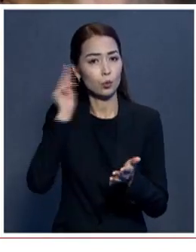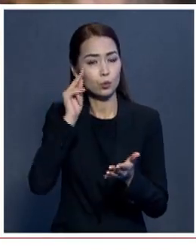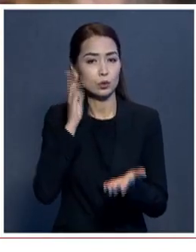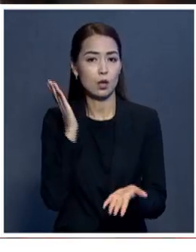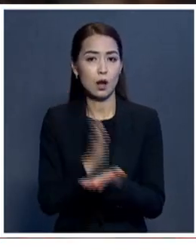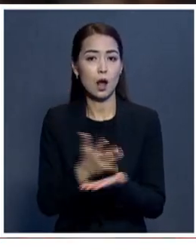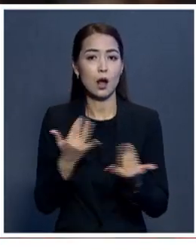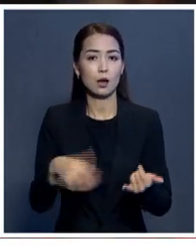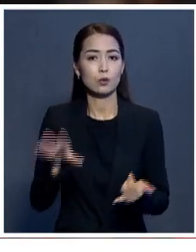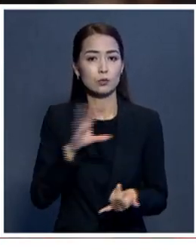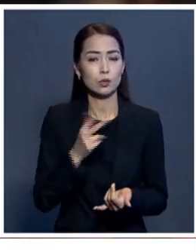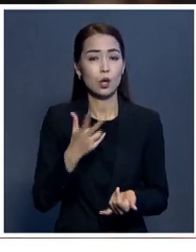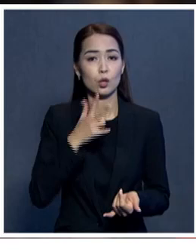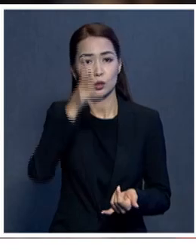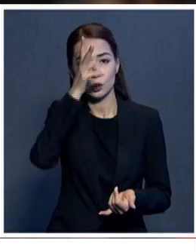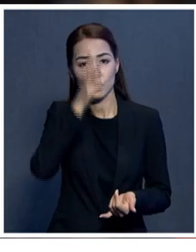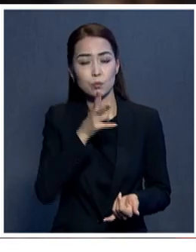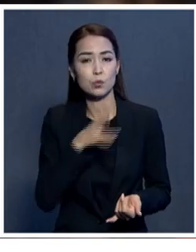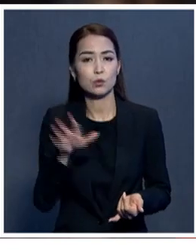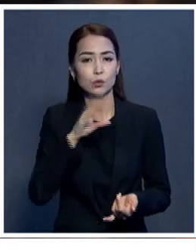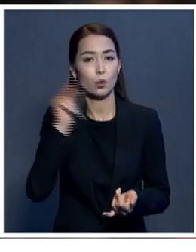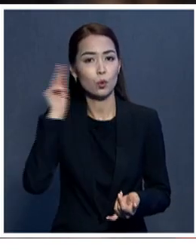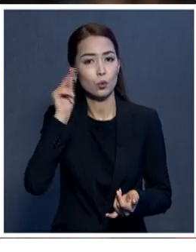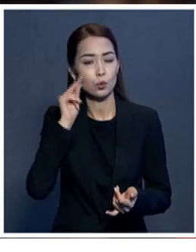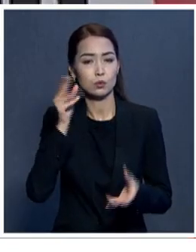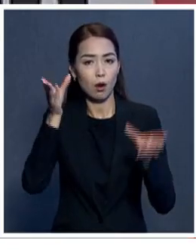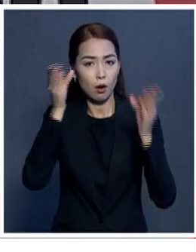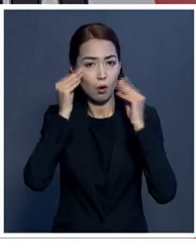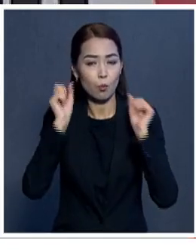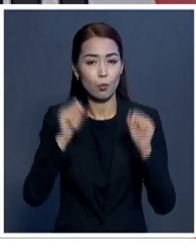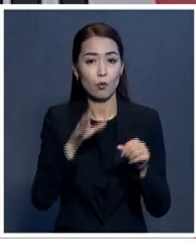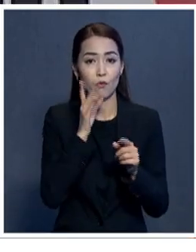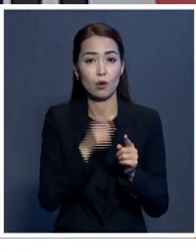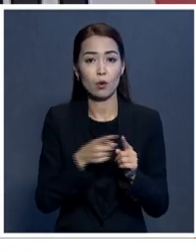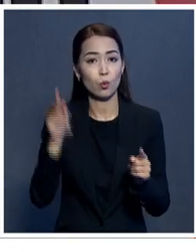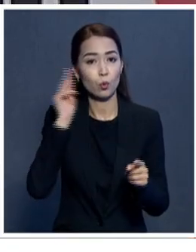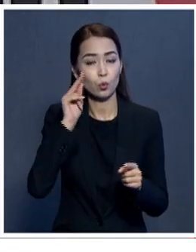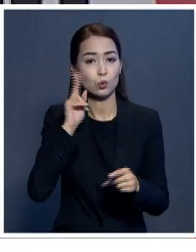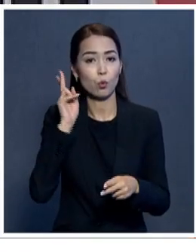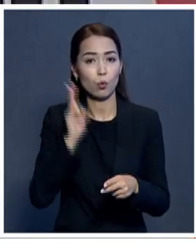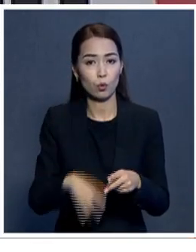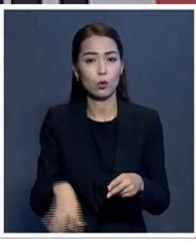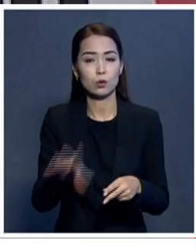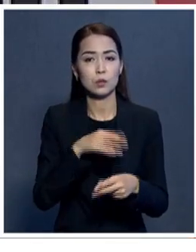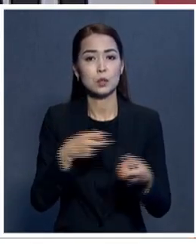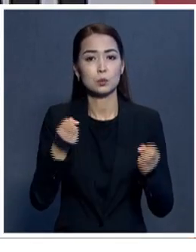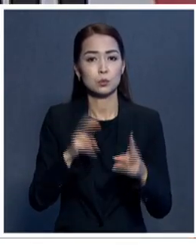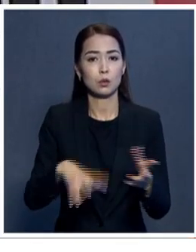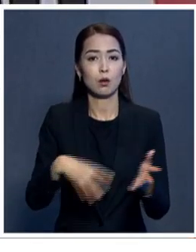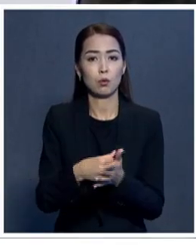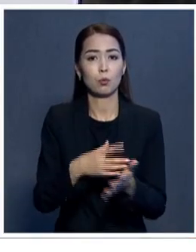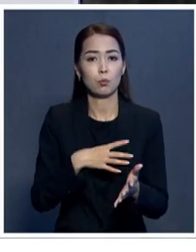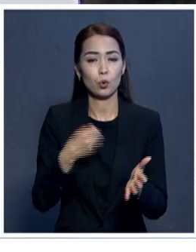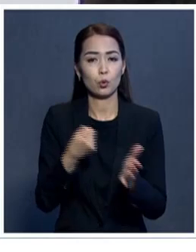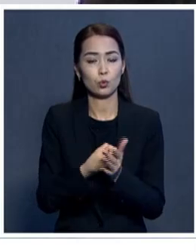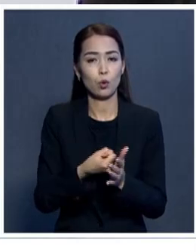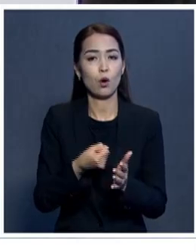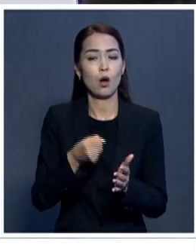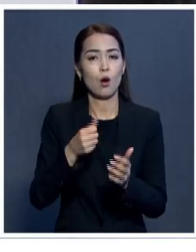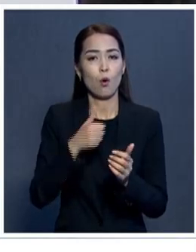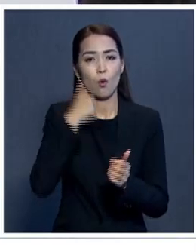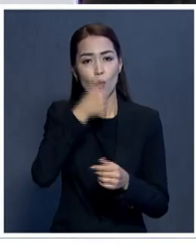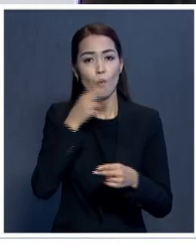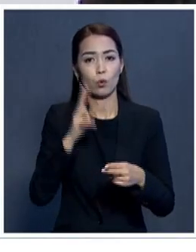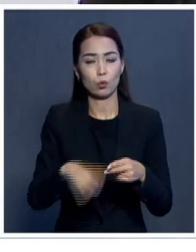стартапшылар 3 ай бойы білімін шыңдайды. Сонымен қатар оқу уақыты аяқталғаннан кейін шағын кәсібін тәлімгерлер жыл соңына дейін қадағалап